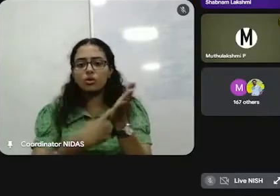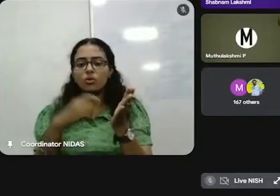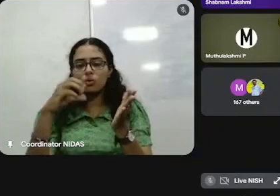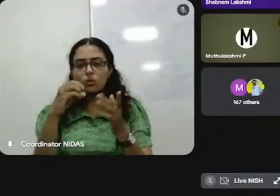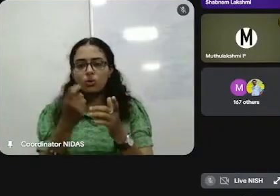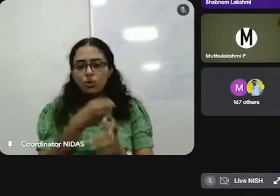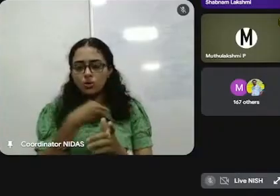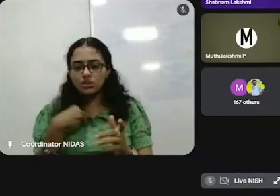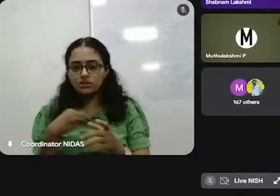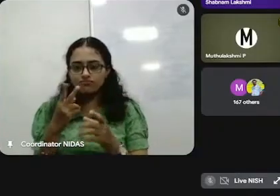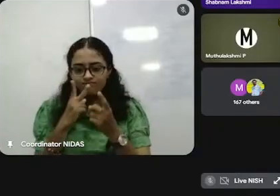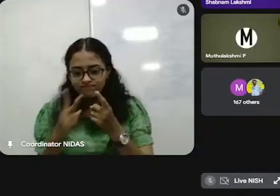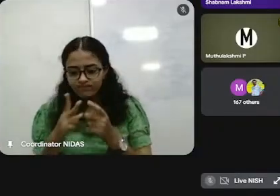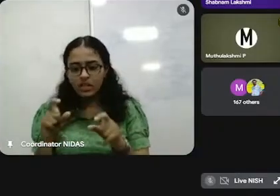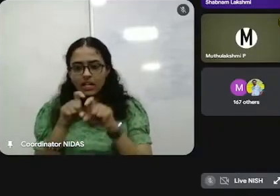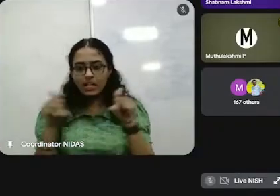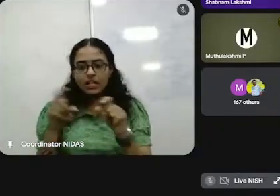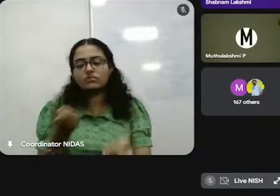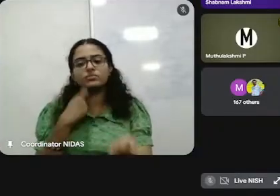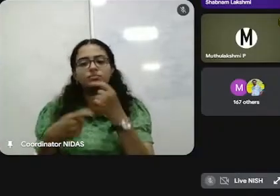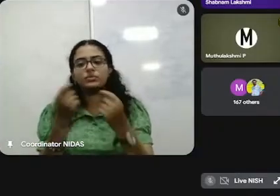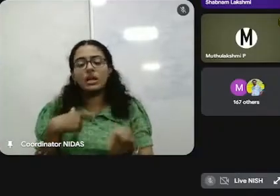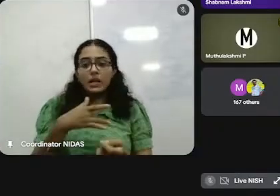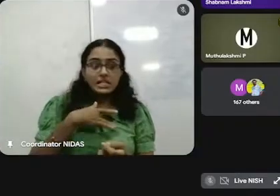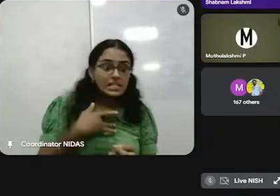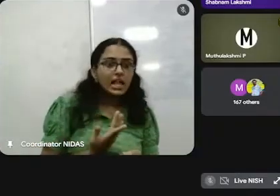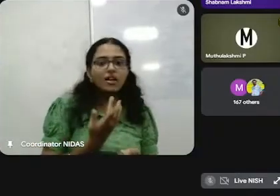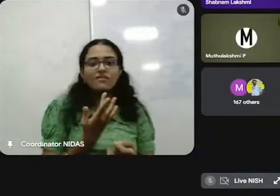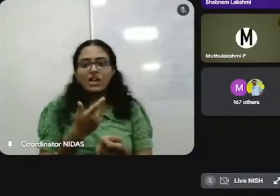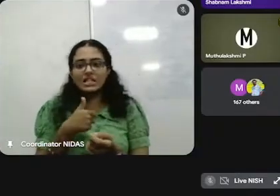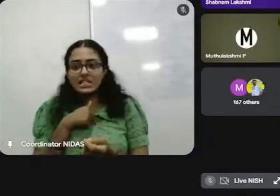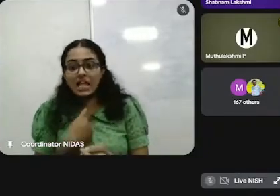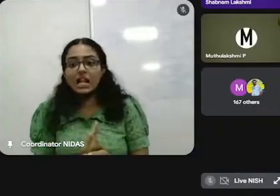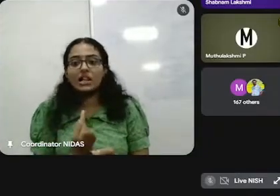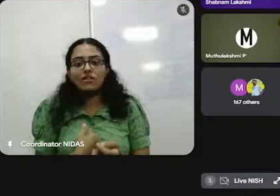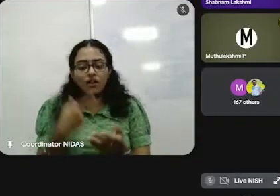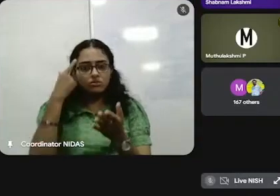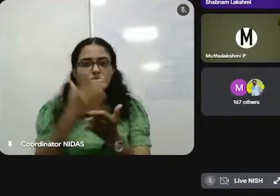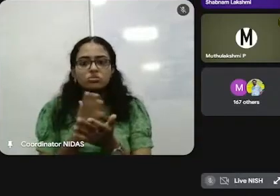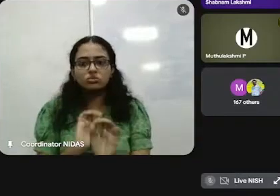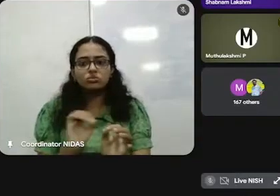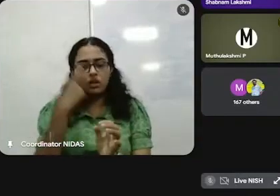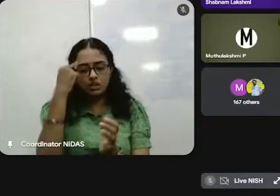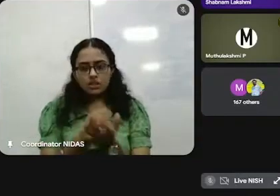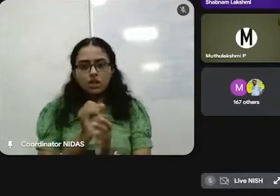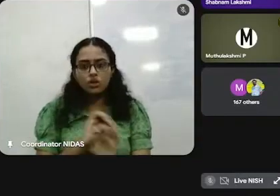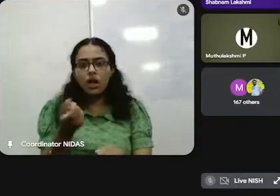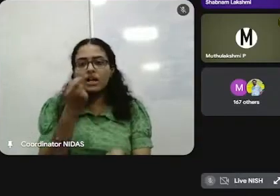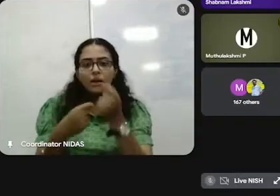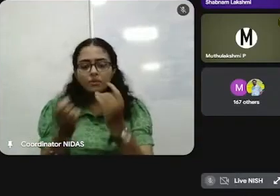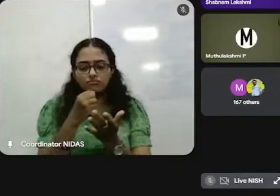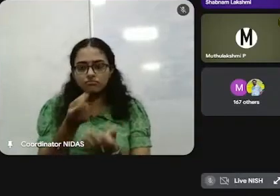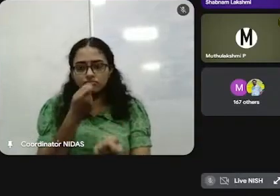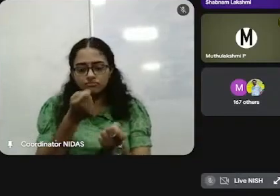അവർ തരുന്ന മരുന്നുകൾ കൃത്യമായിട്ട് കഴിക്കുക. അതാ നമ്മൾ സ്വന്തമായിട്ട് ഡിസൈഡ് ചെയ്യരുത് മരുന്ന് എപ്പം നിർത്തണം, മരുന്ന് കഴിക്കണോ വേണ്ടയോ എന്നുള്ളത്. ഒരു